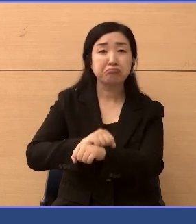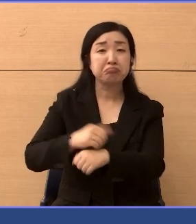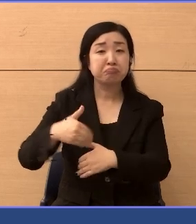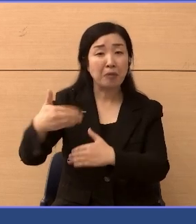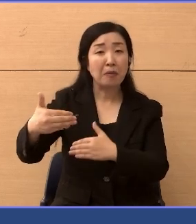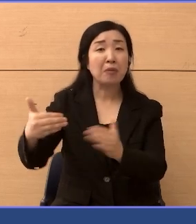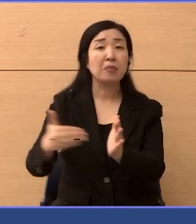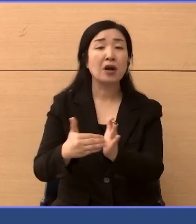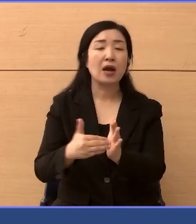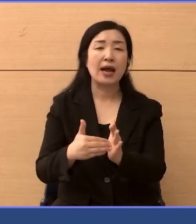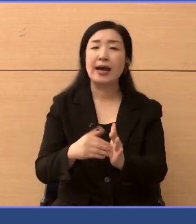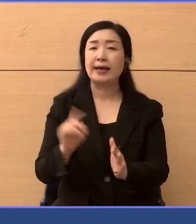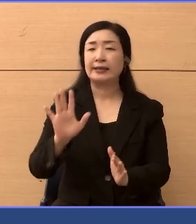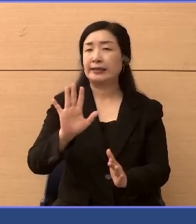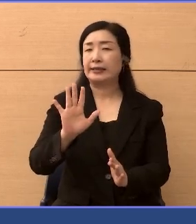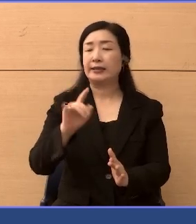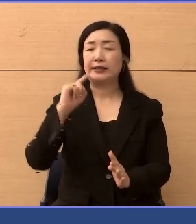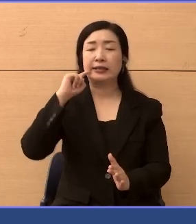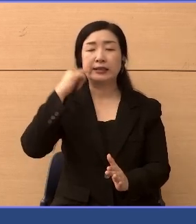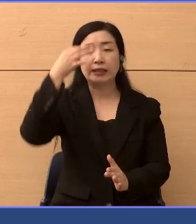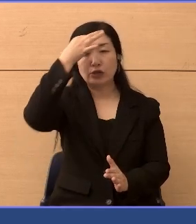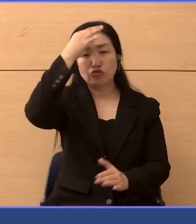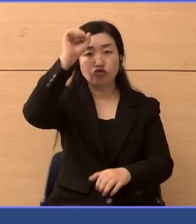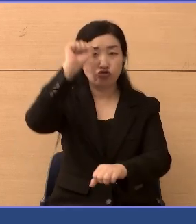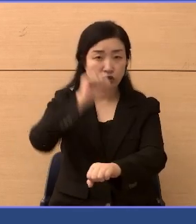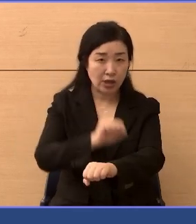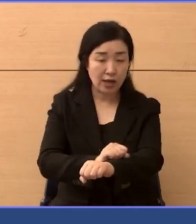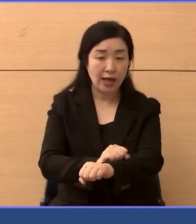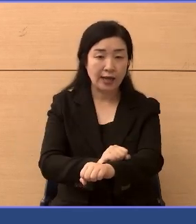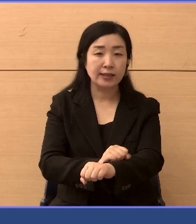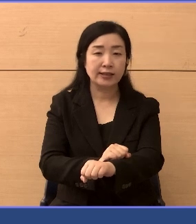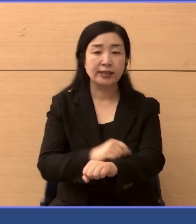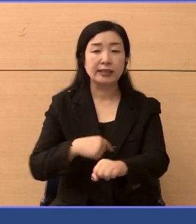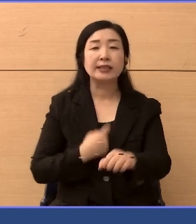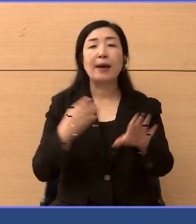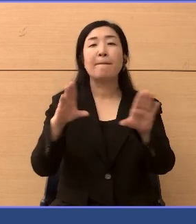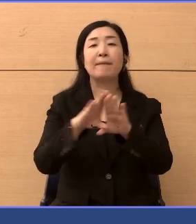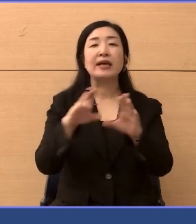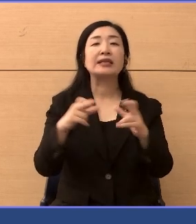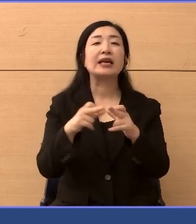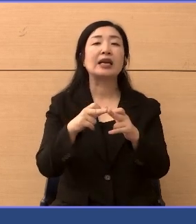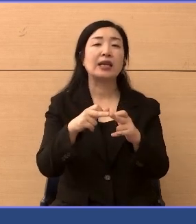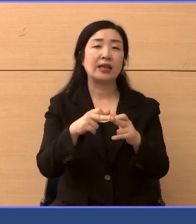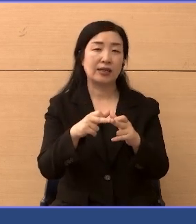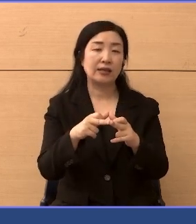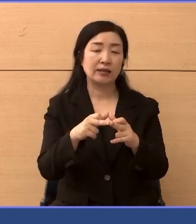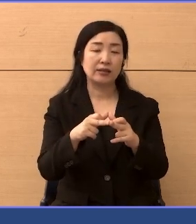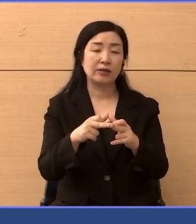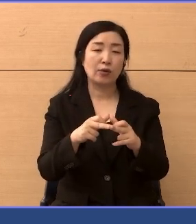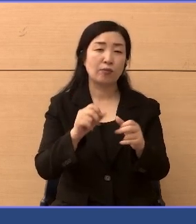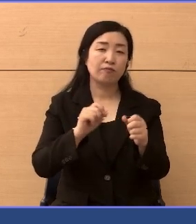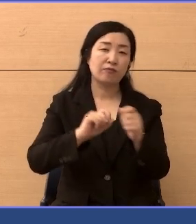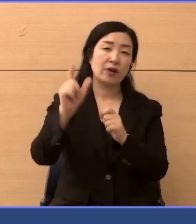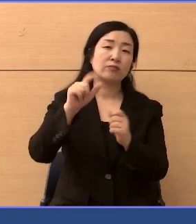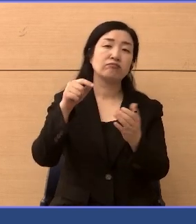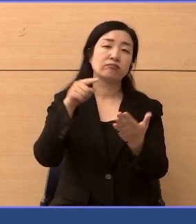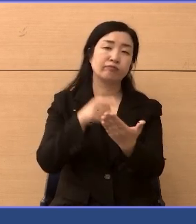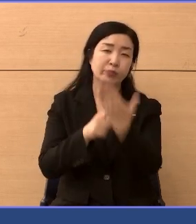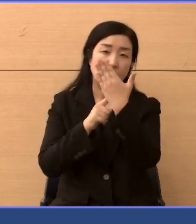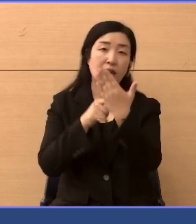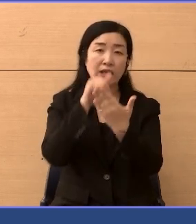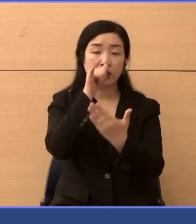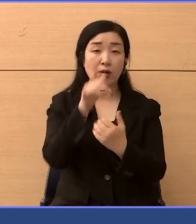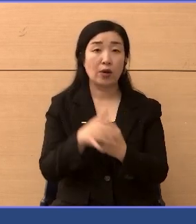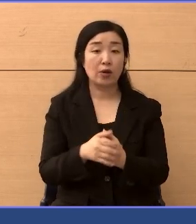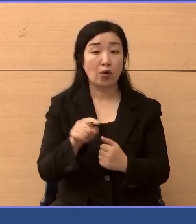areas, 사례를 보면 예술 and those 쪽에서도 skills 굉장히 should 탁월한 be ASD 환자들이 encouraged as they 많다라는 may 것이 well become 점점 the 더 드러나고 basis of 있습니다. paid